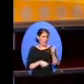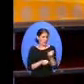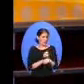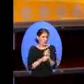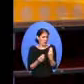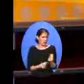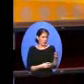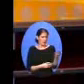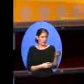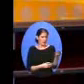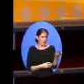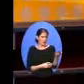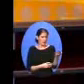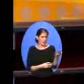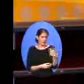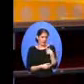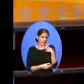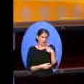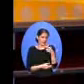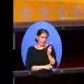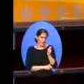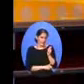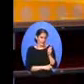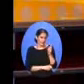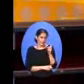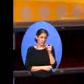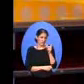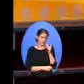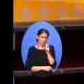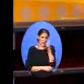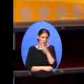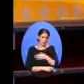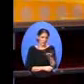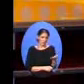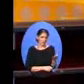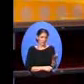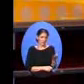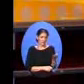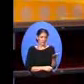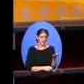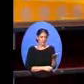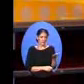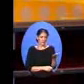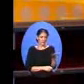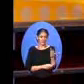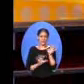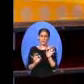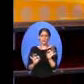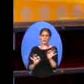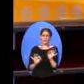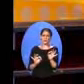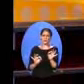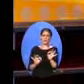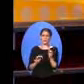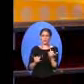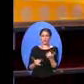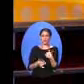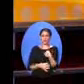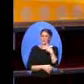מה שהבנתי. אף אחד לא שם לב. חוץ מבאמת